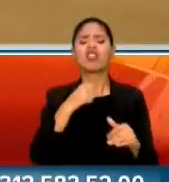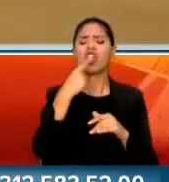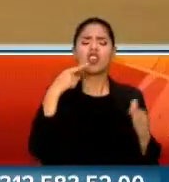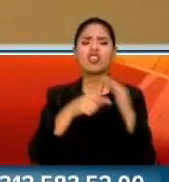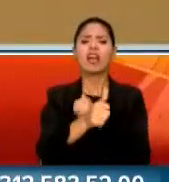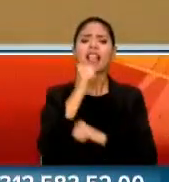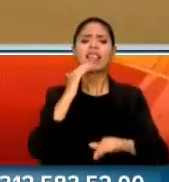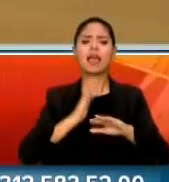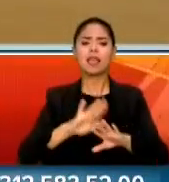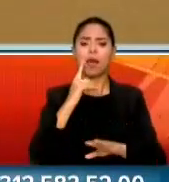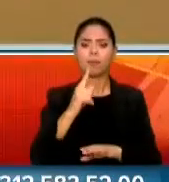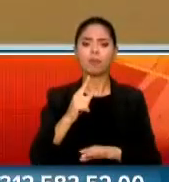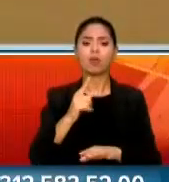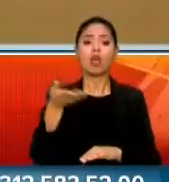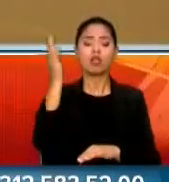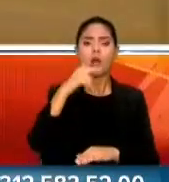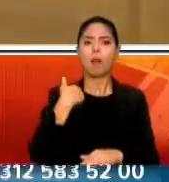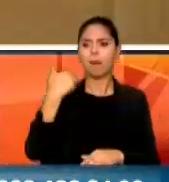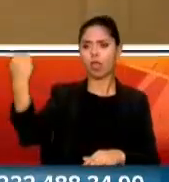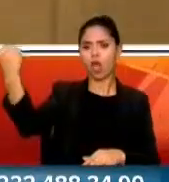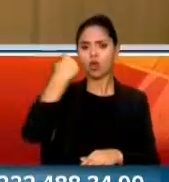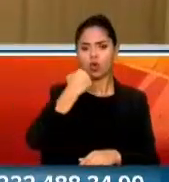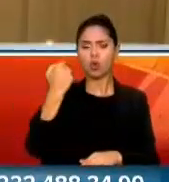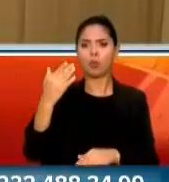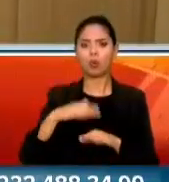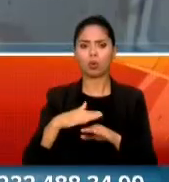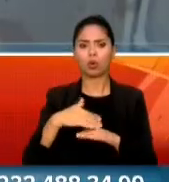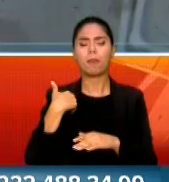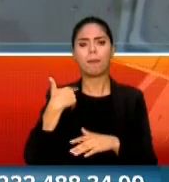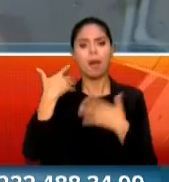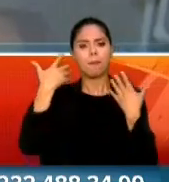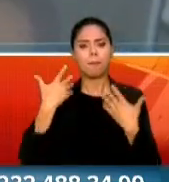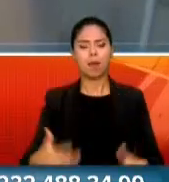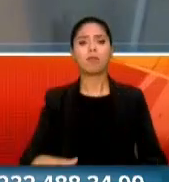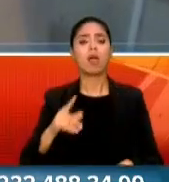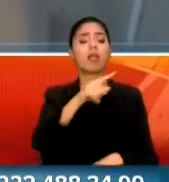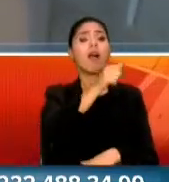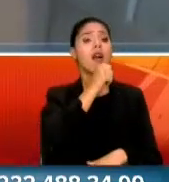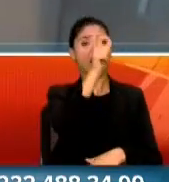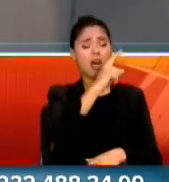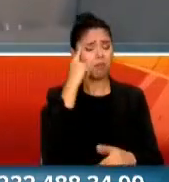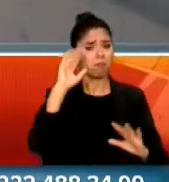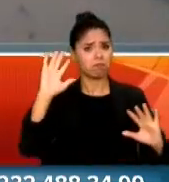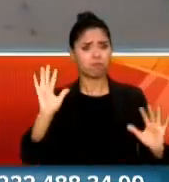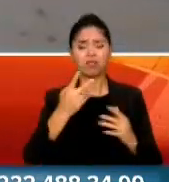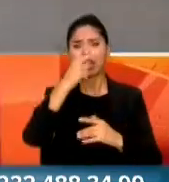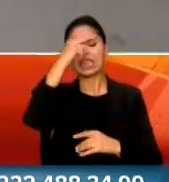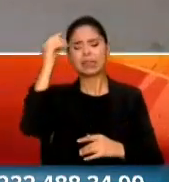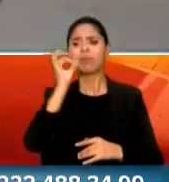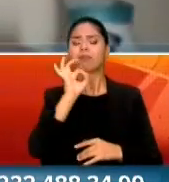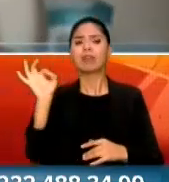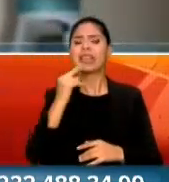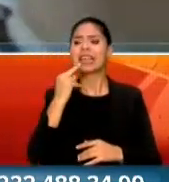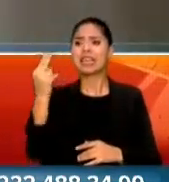Tam lavabonun orada bana yumruk attı. Tam kafamın burasına, ben yere düştüm. Öfkeden gözü dönmüş adam talihsiz kadına